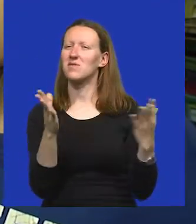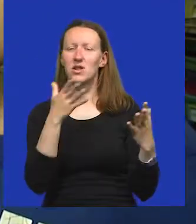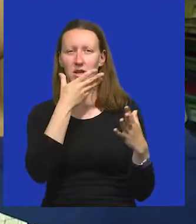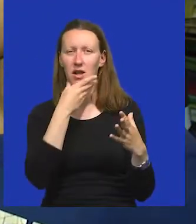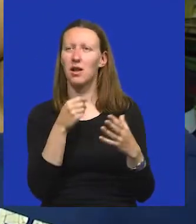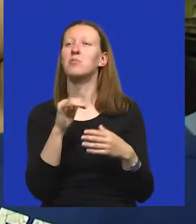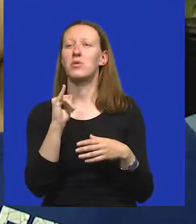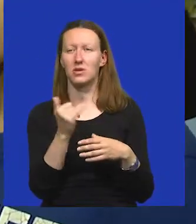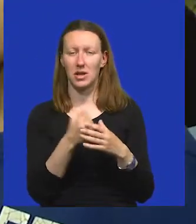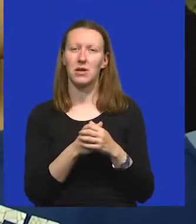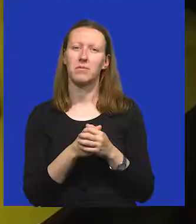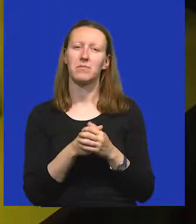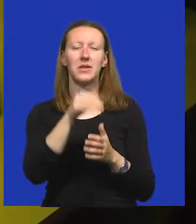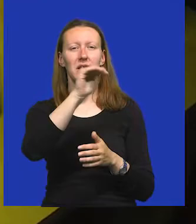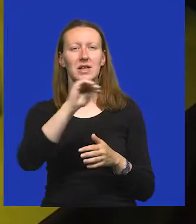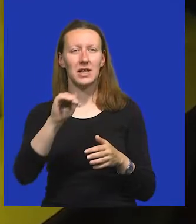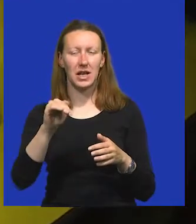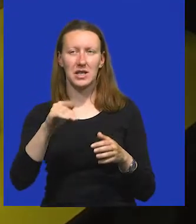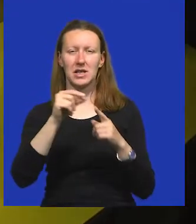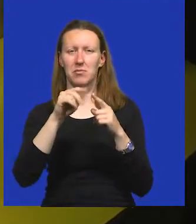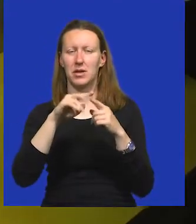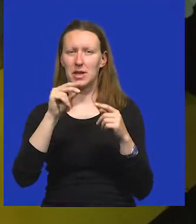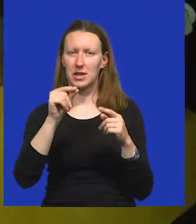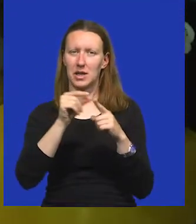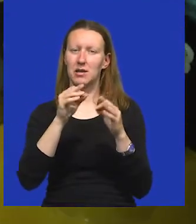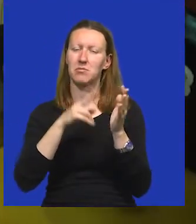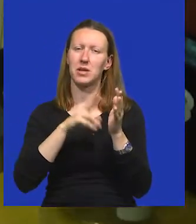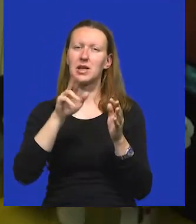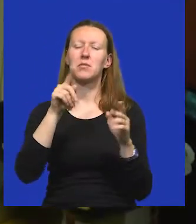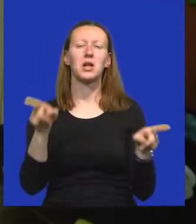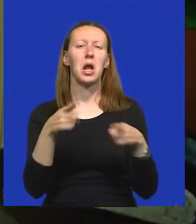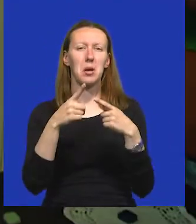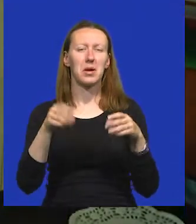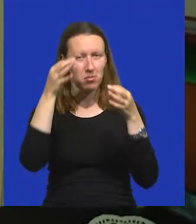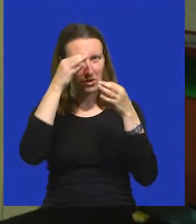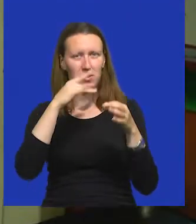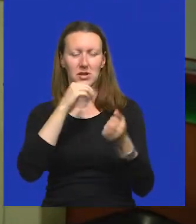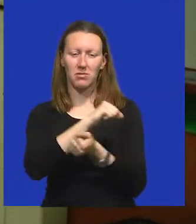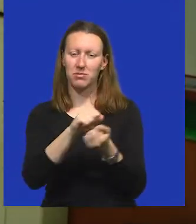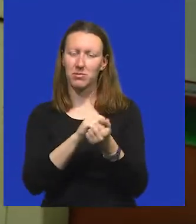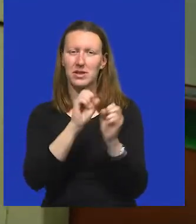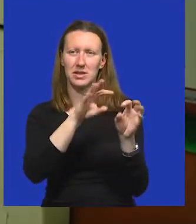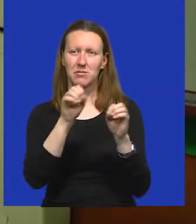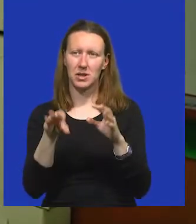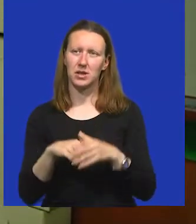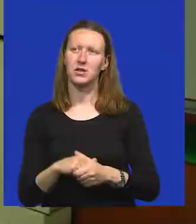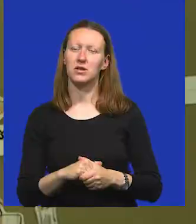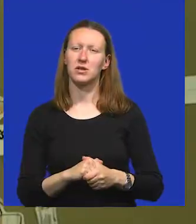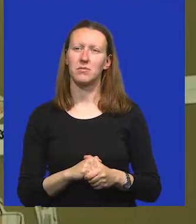tante cose belle? Sì. I bambini dell'asilo Peter Pan hanno anche una canzone dedicata al riciclaggio dei